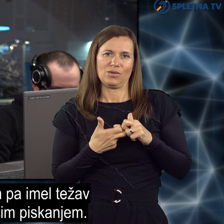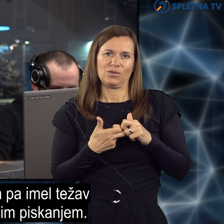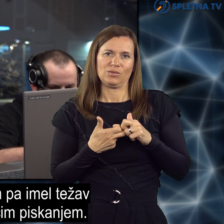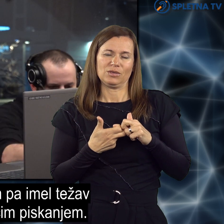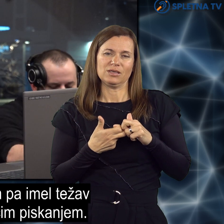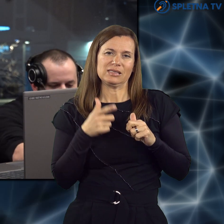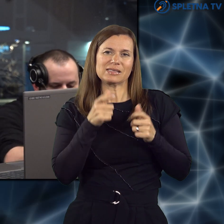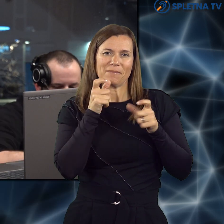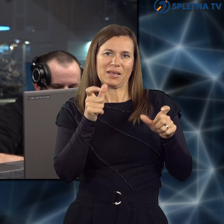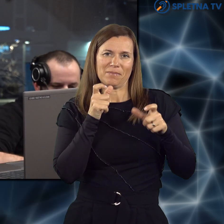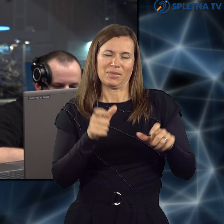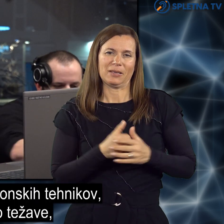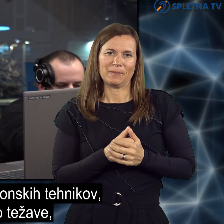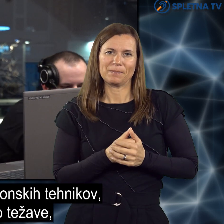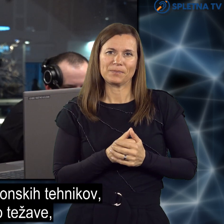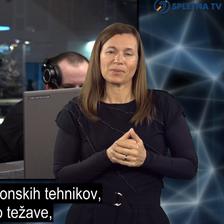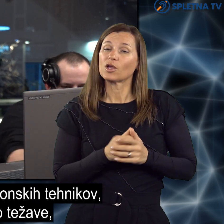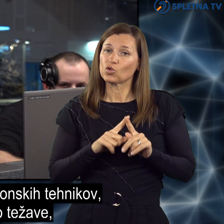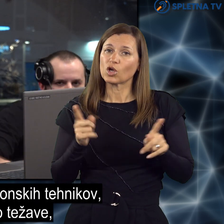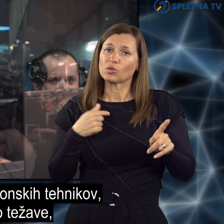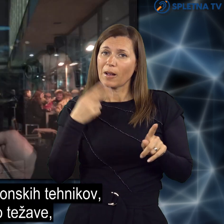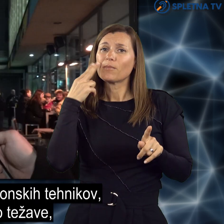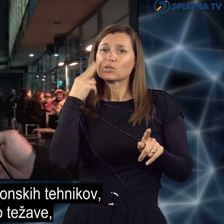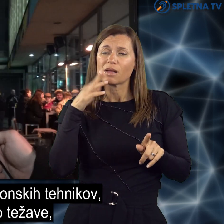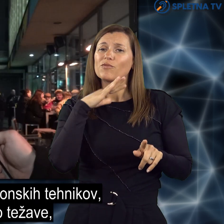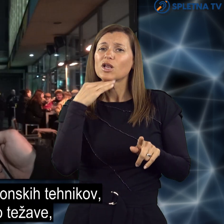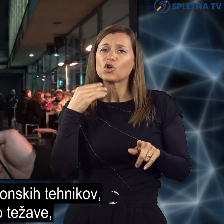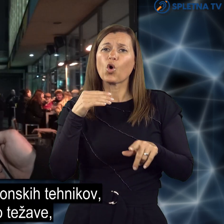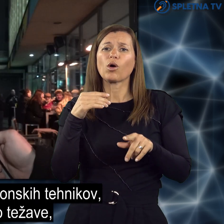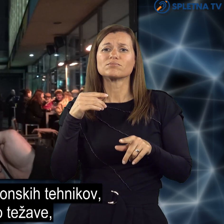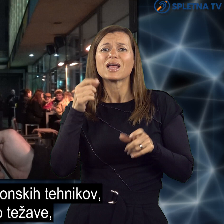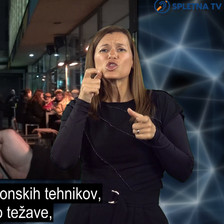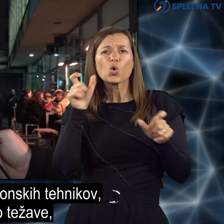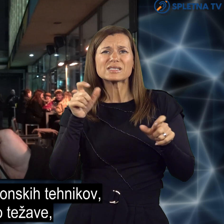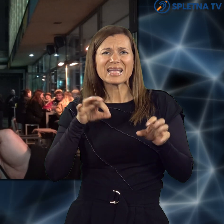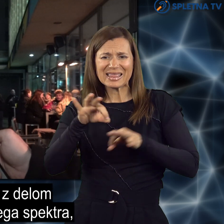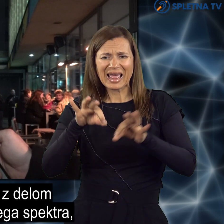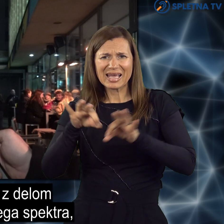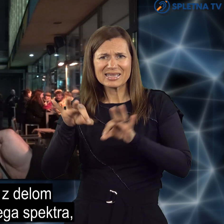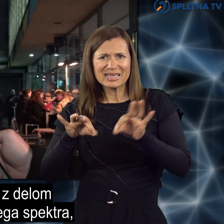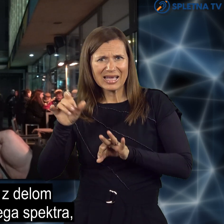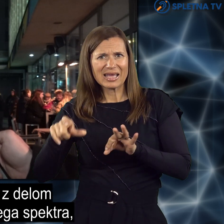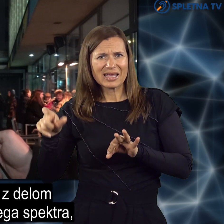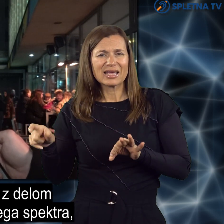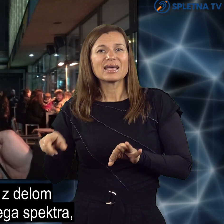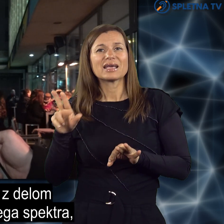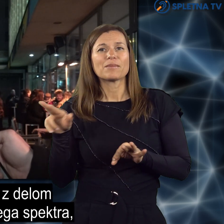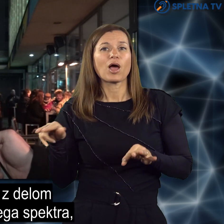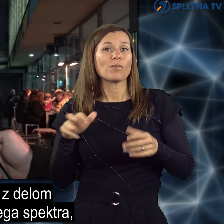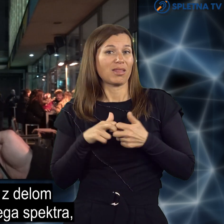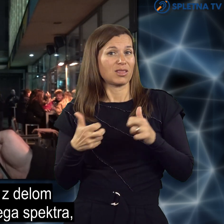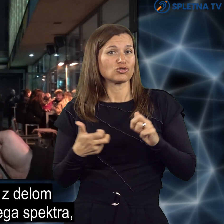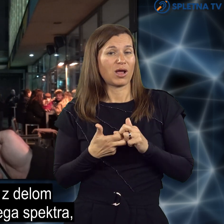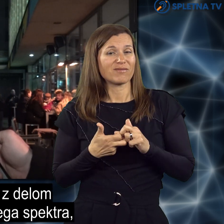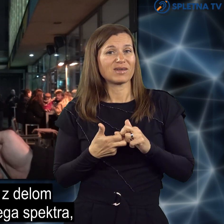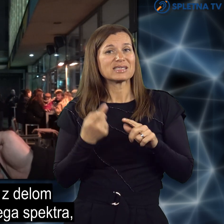nenehajočim piskanjem. Poznam pa dosti tonskih tehnikov, ko imajo pa težave recimo z